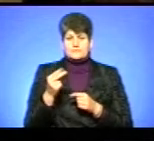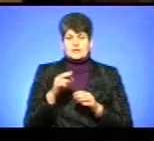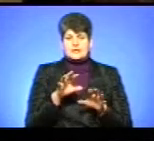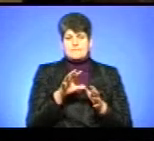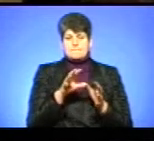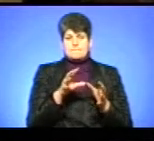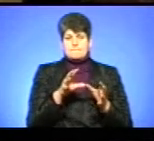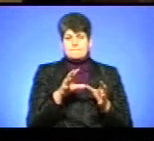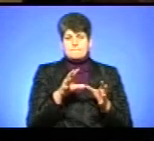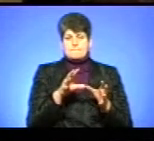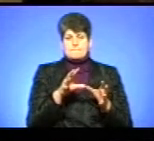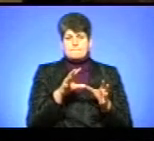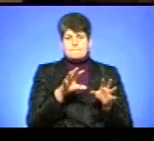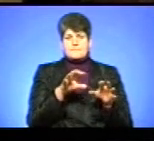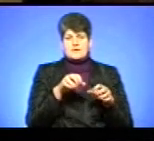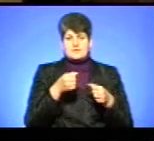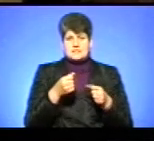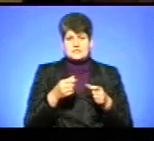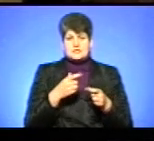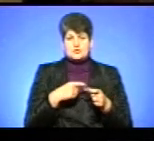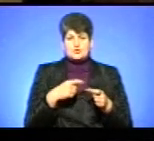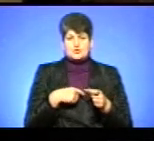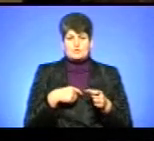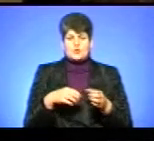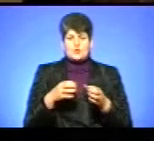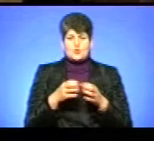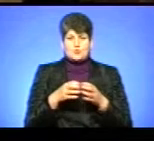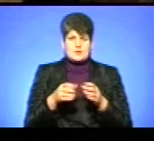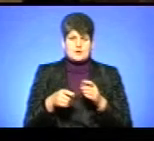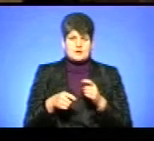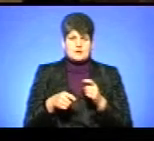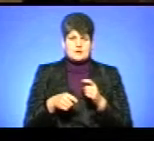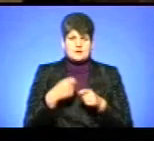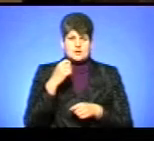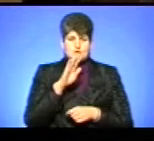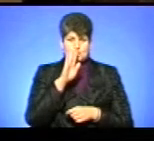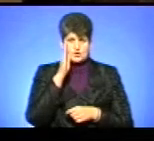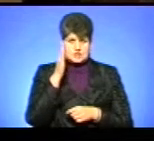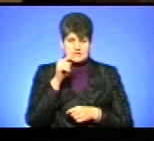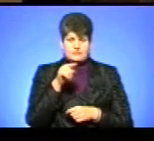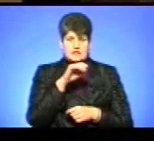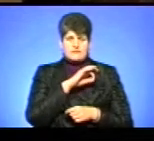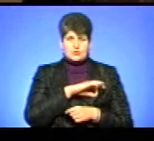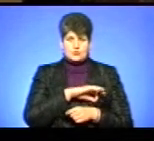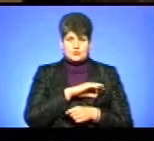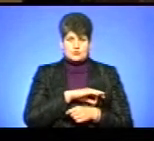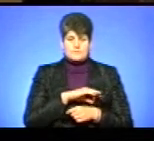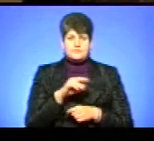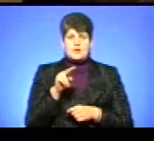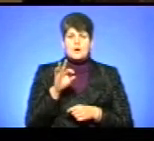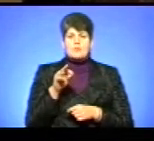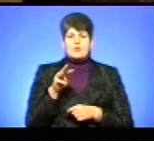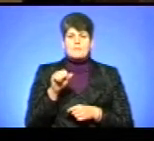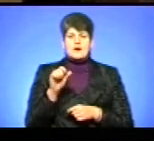собі, так мовити, група злочинців, я їх називаю не інакше. Вони використовують